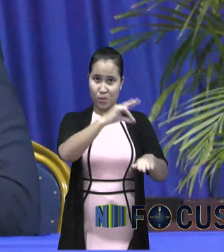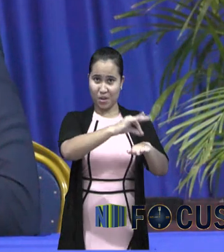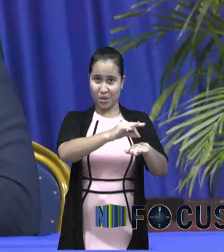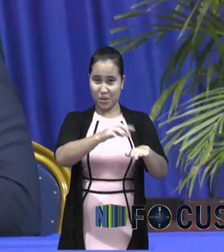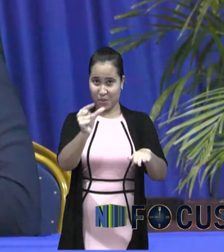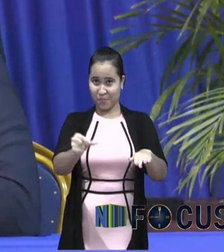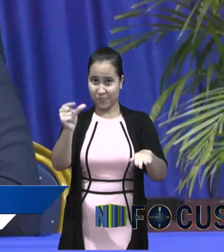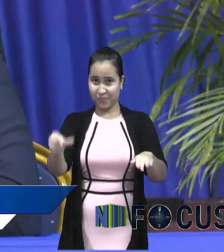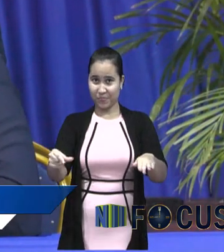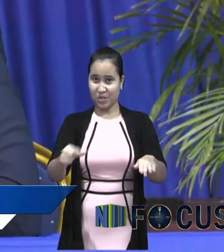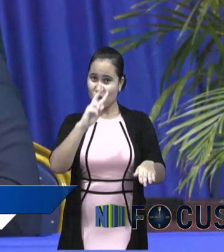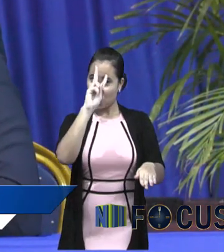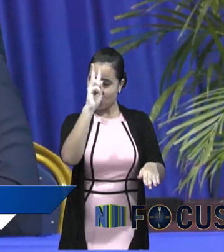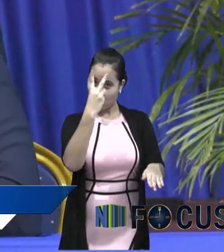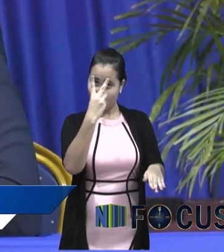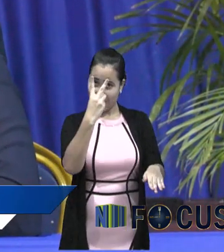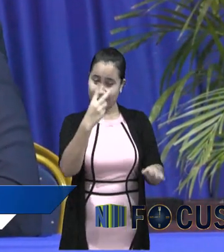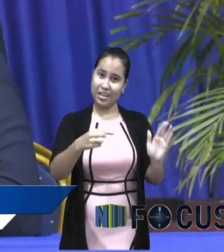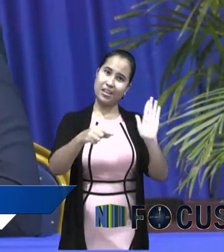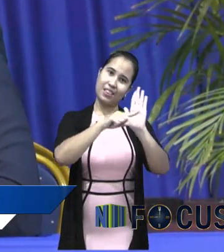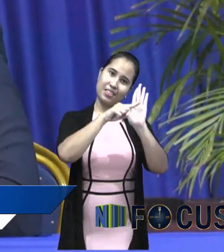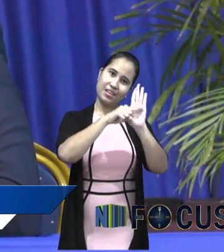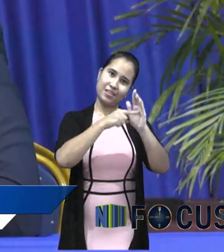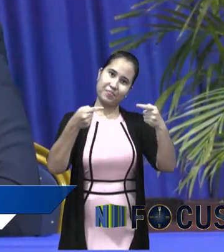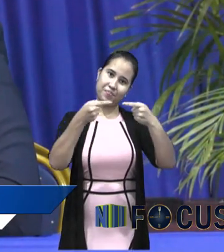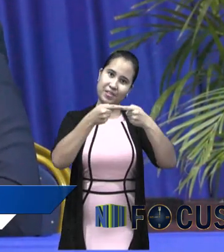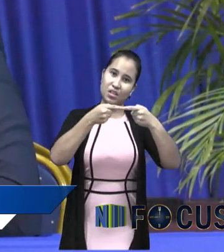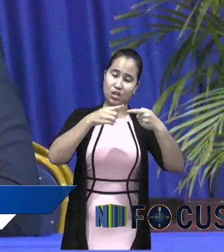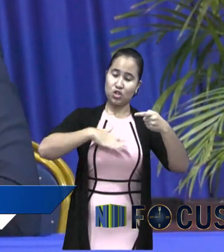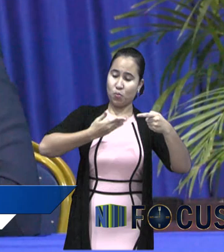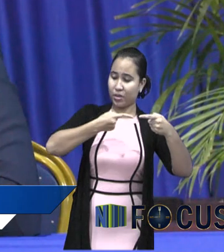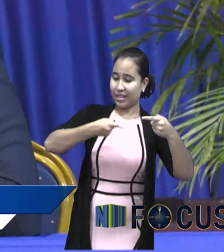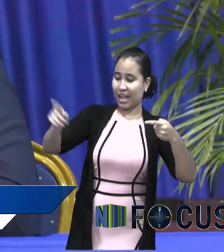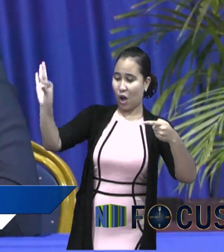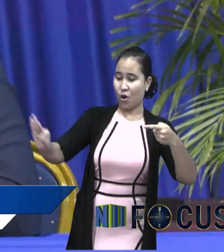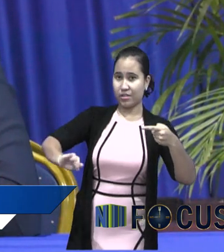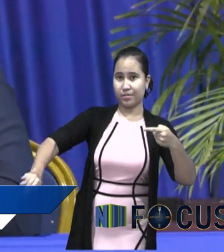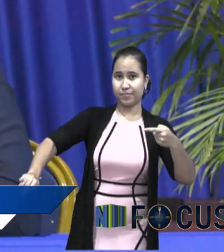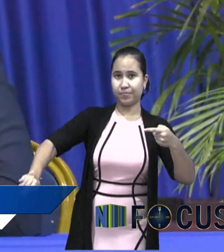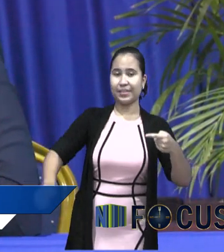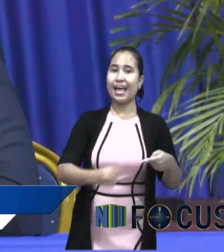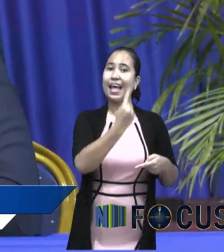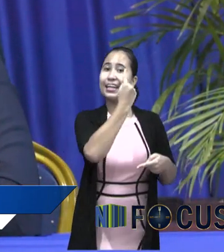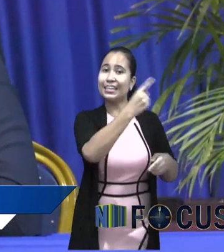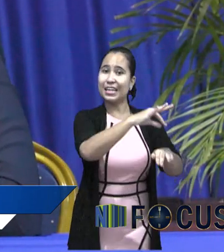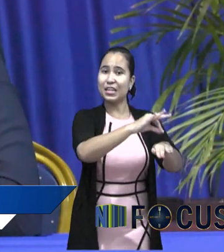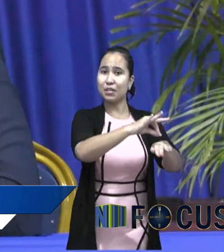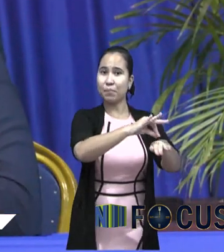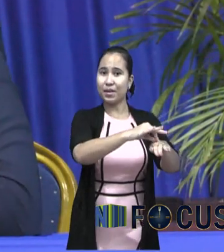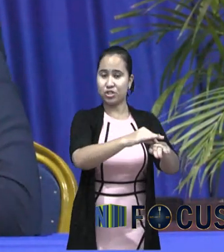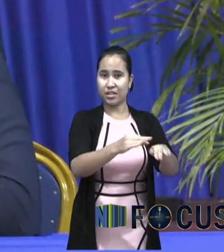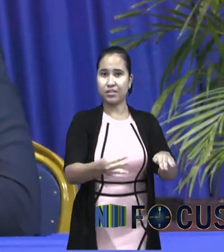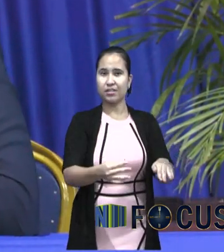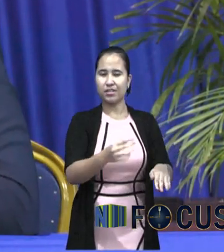patiënten die 2 keer negatief hebben getest en naar huis zijn gestuurd. En 1 patiënt die 1 keer negatief heeft